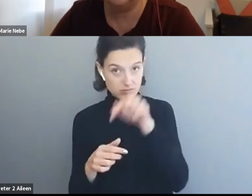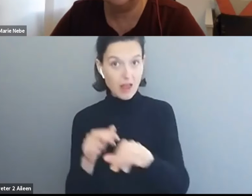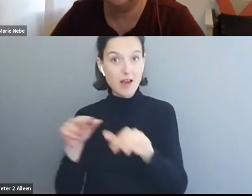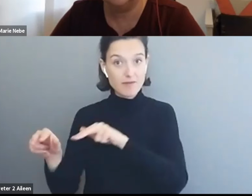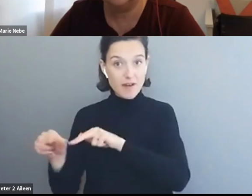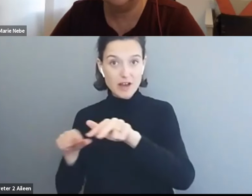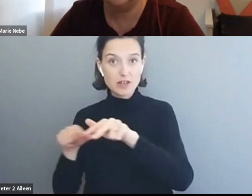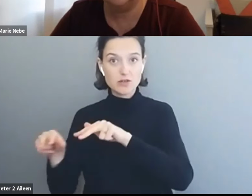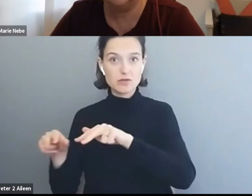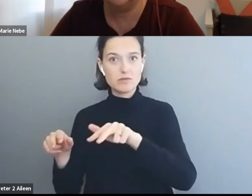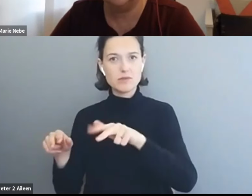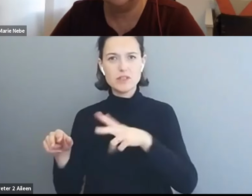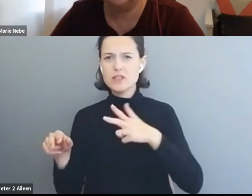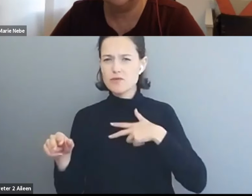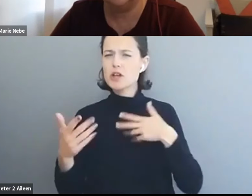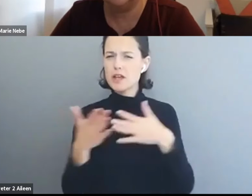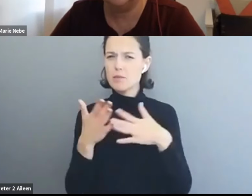das als Potenzial?